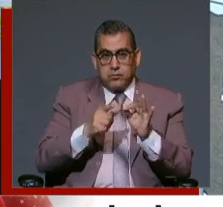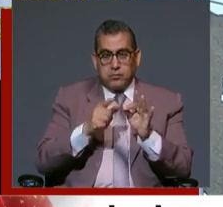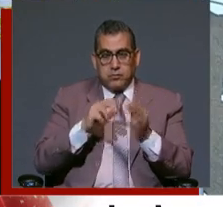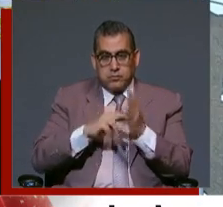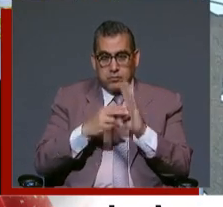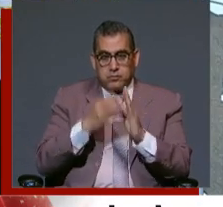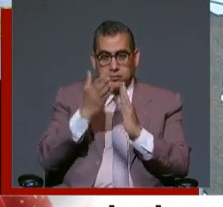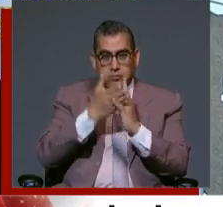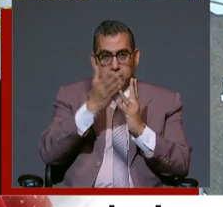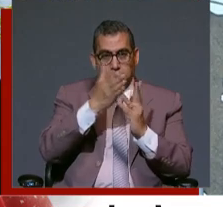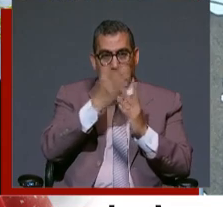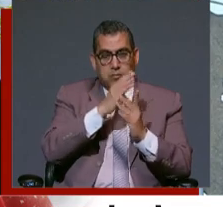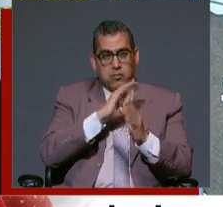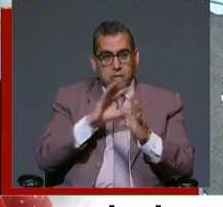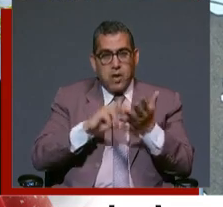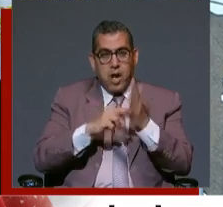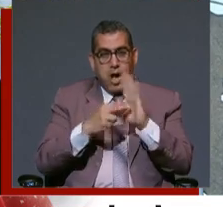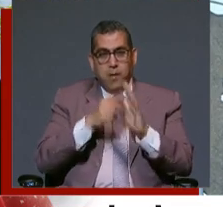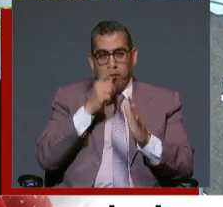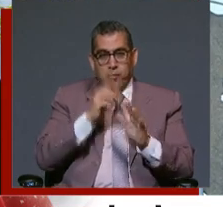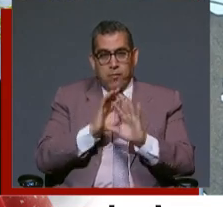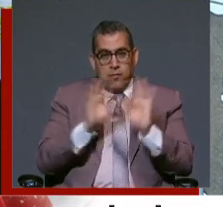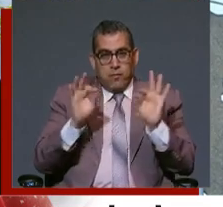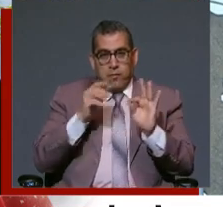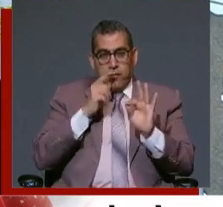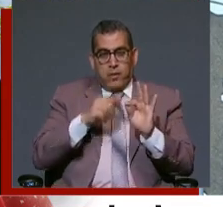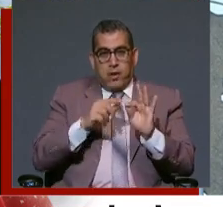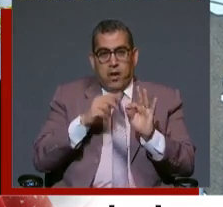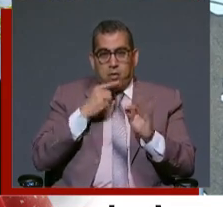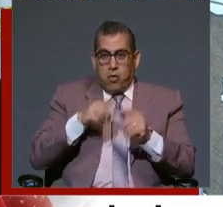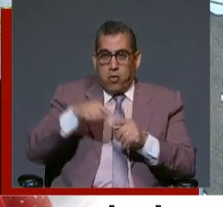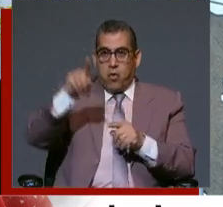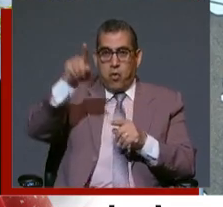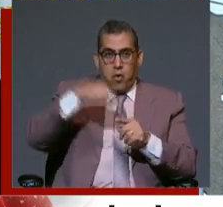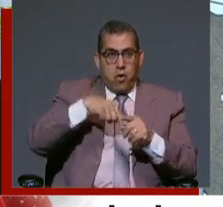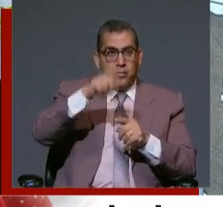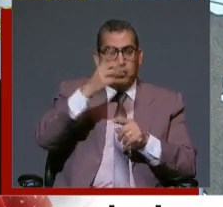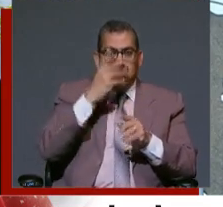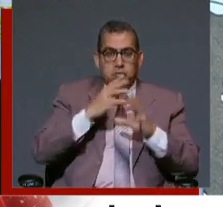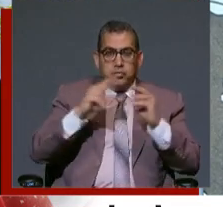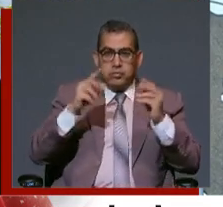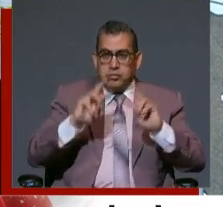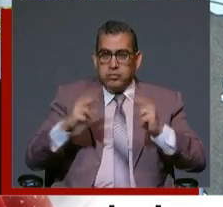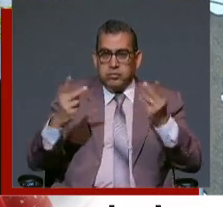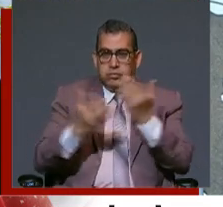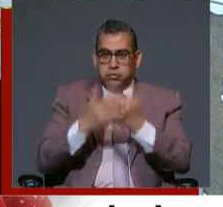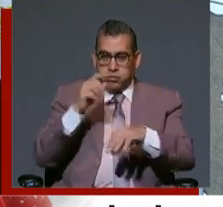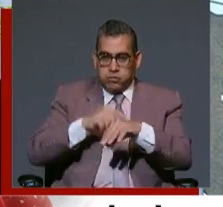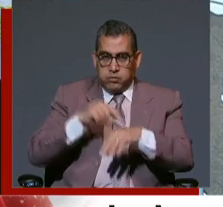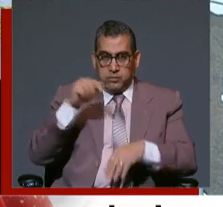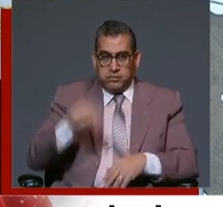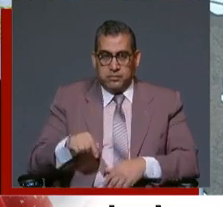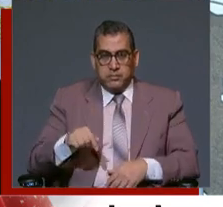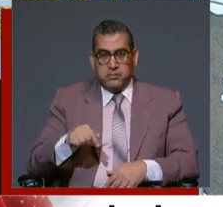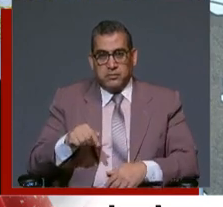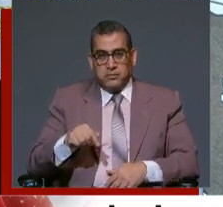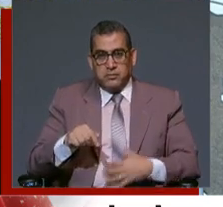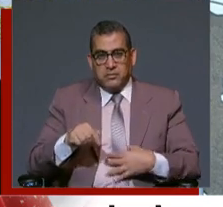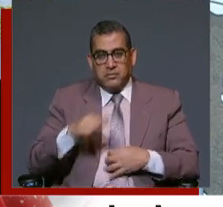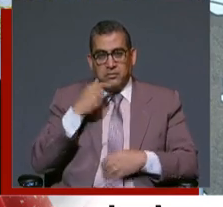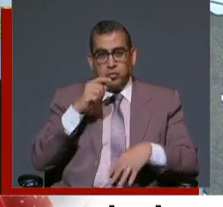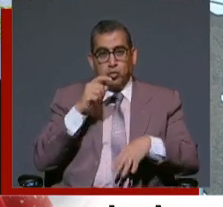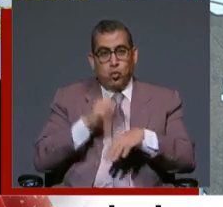الاتجاهات تأتي الأحداث تحزم وتذهب وتتبدد في الوقت فألم يحن